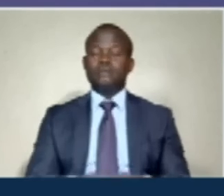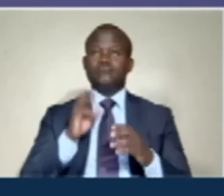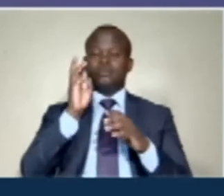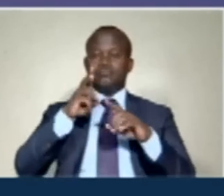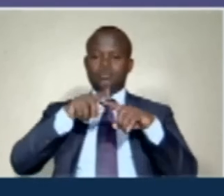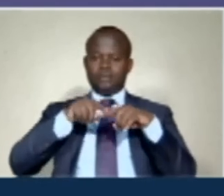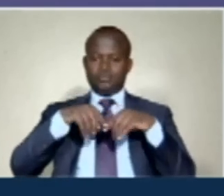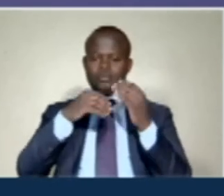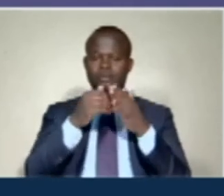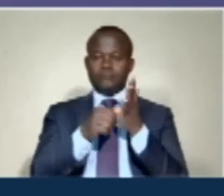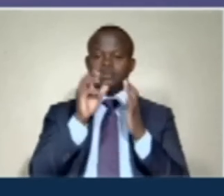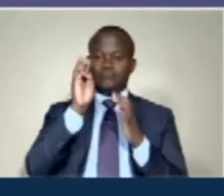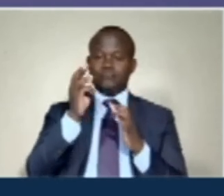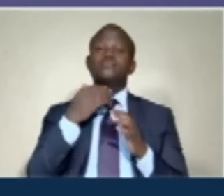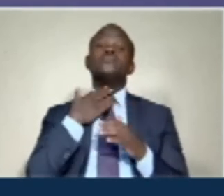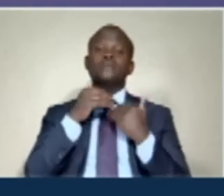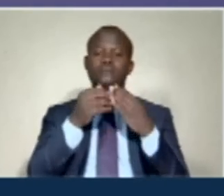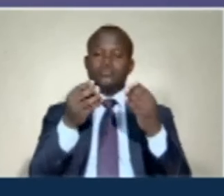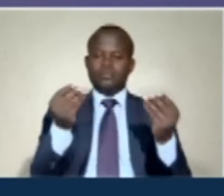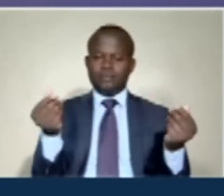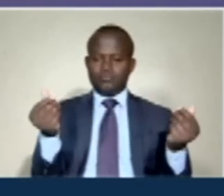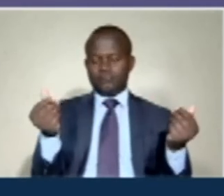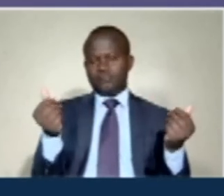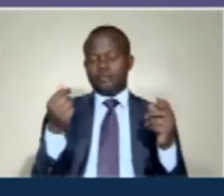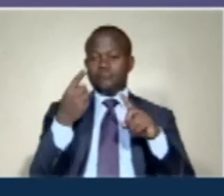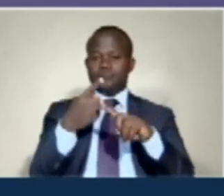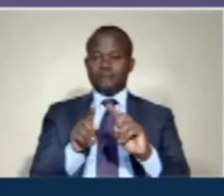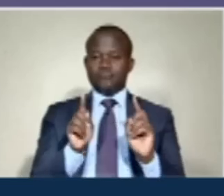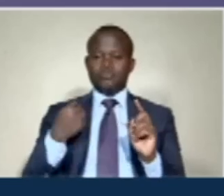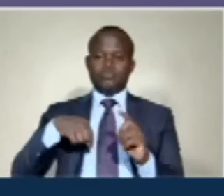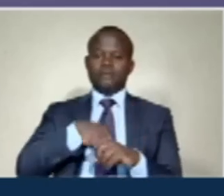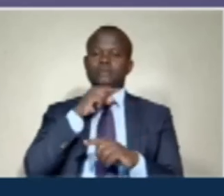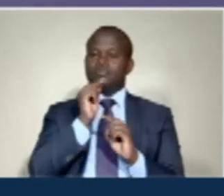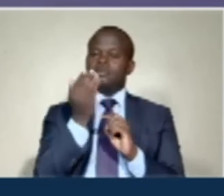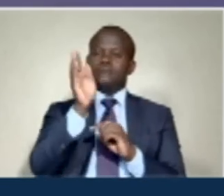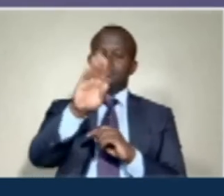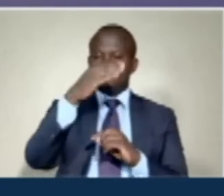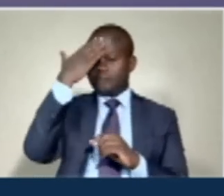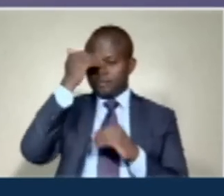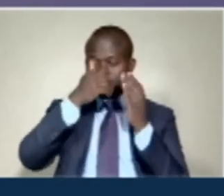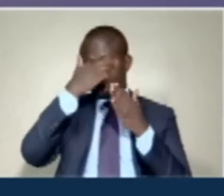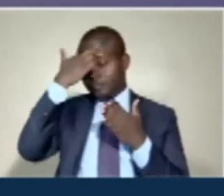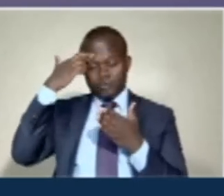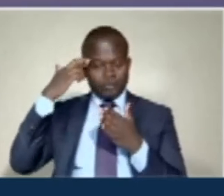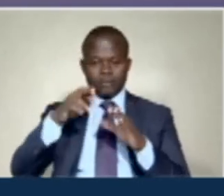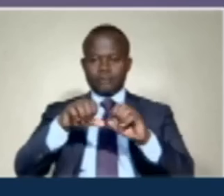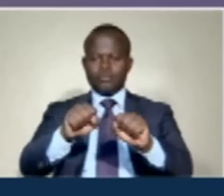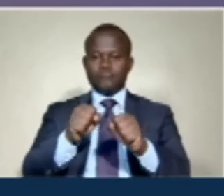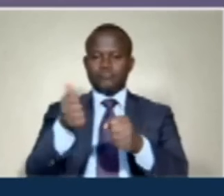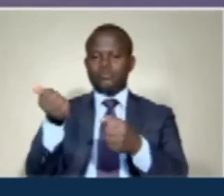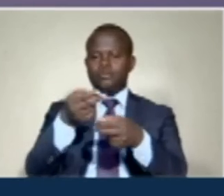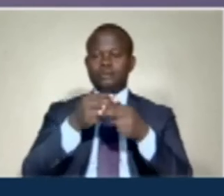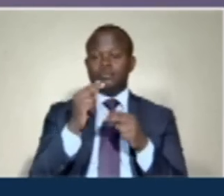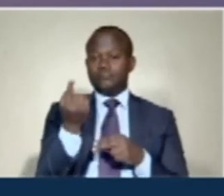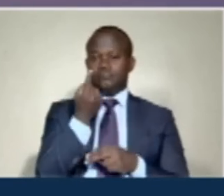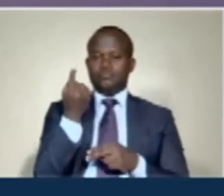Bizaterwa n'ikibazo tuzaba dushaka gukemura. Ariko ntabwo twasubirayo ku mpamvu zo gufata indi nguzanyo